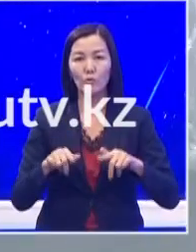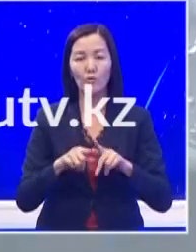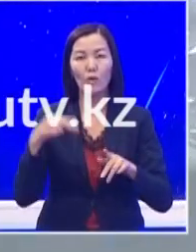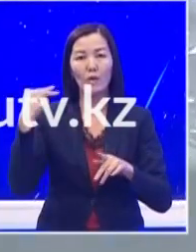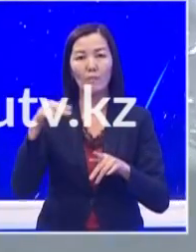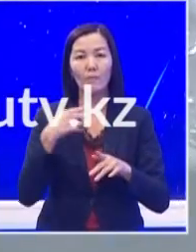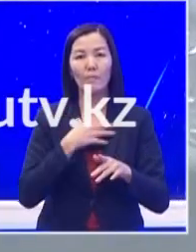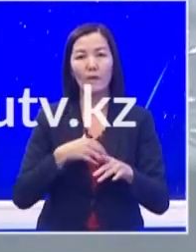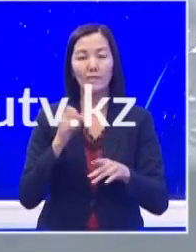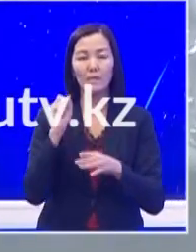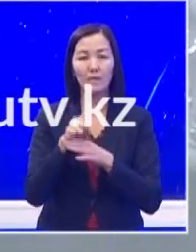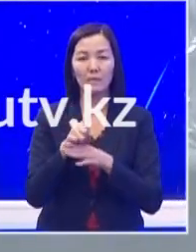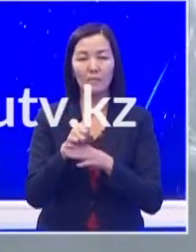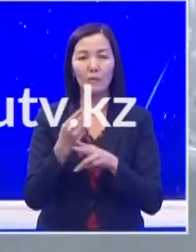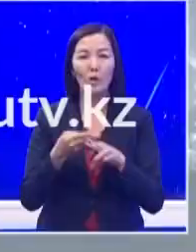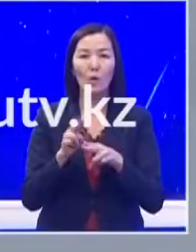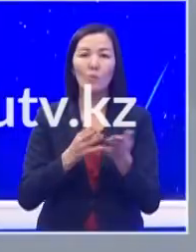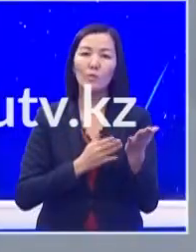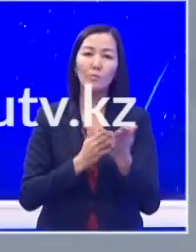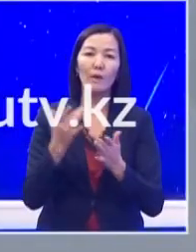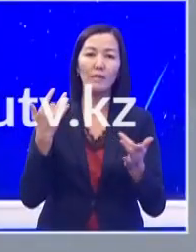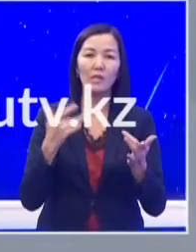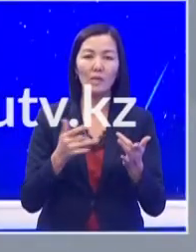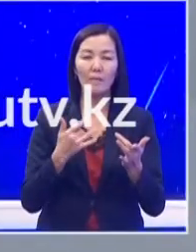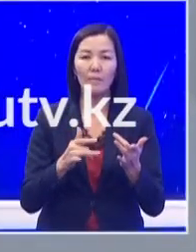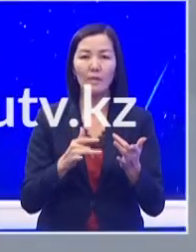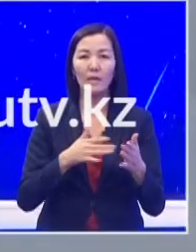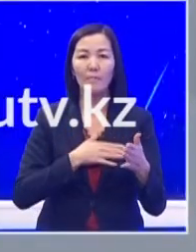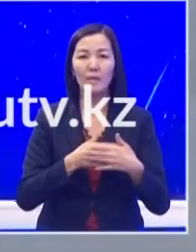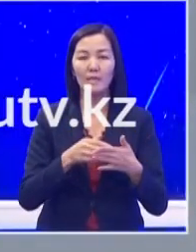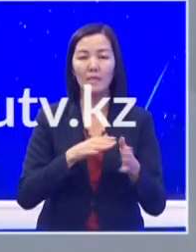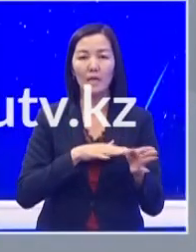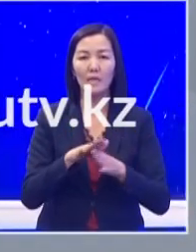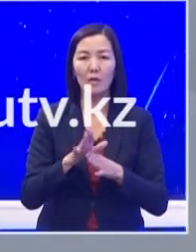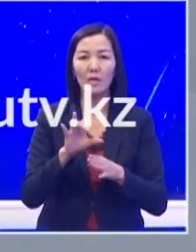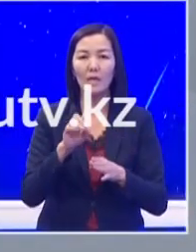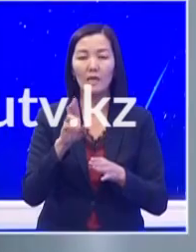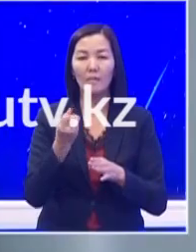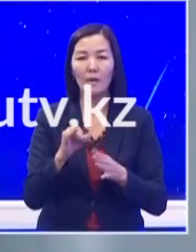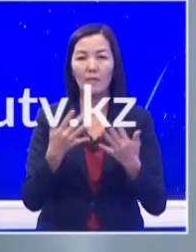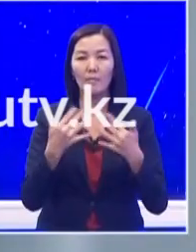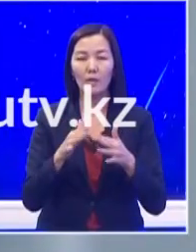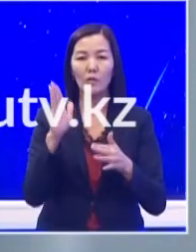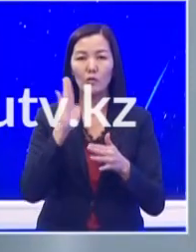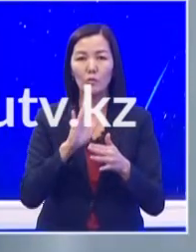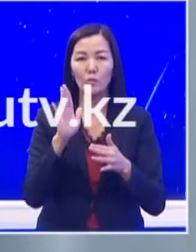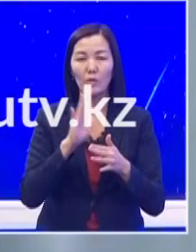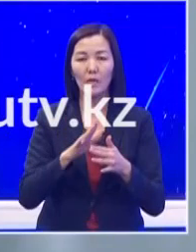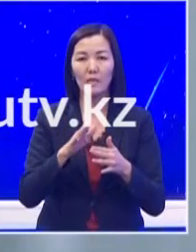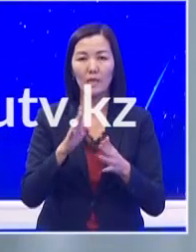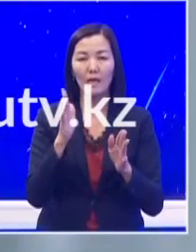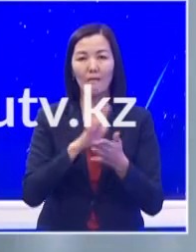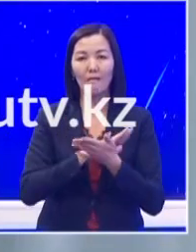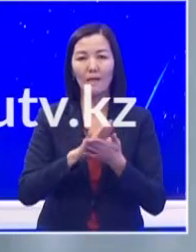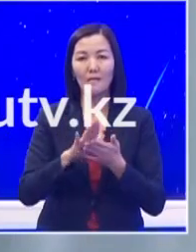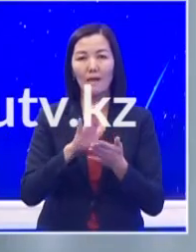басшысының маңызды тапсырмасы. Осы бағытта Жамбыл ауданында белсенді жұмыс істеуде. Сарыбай би ауылында ауыз сумен табиғи шырын шығаратын зауыт іске